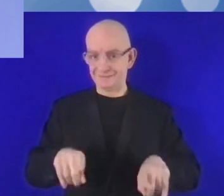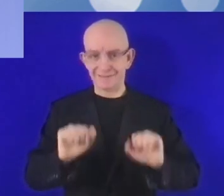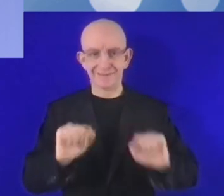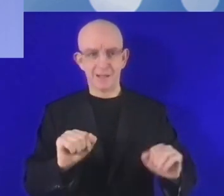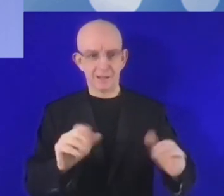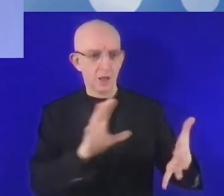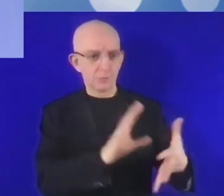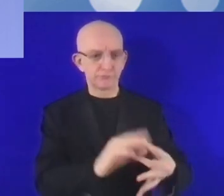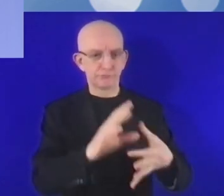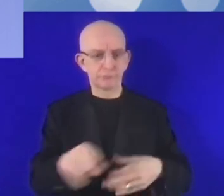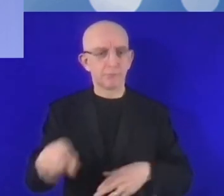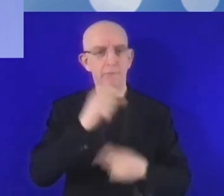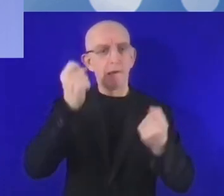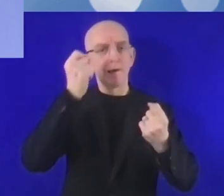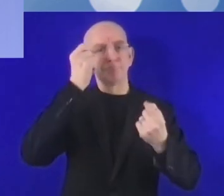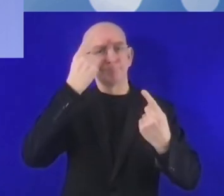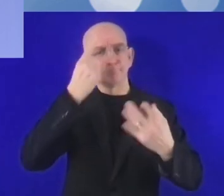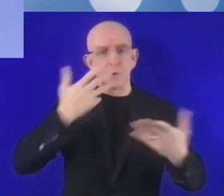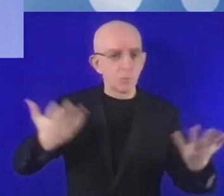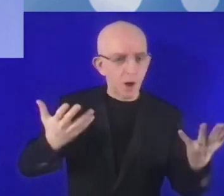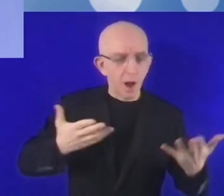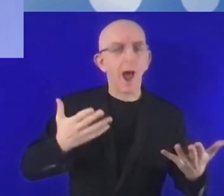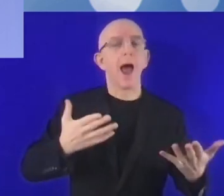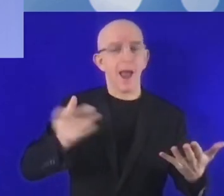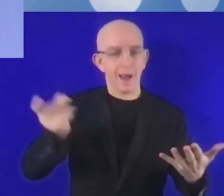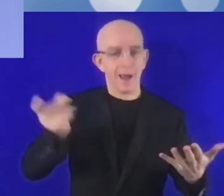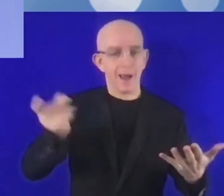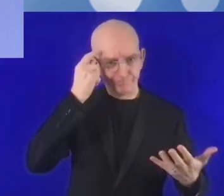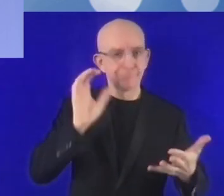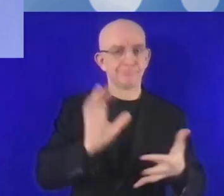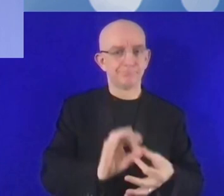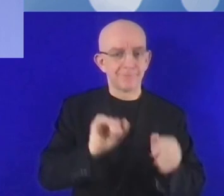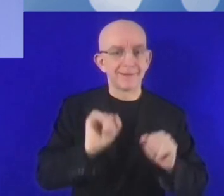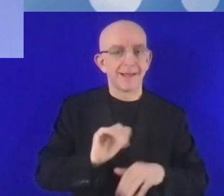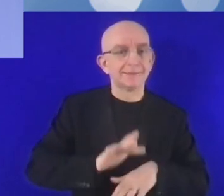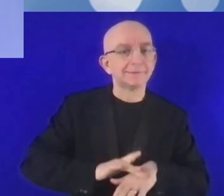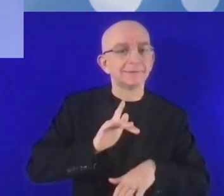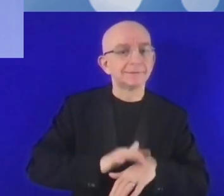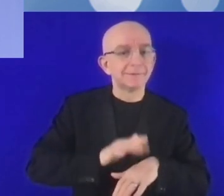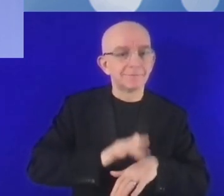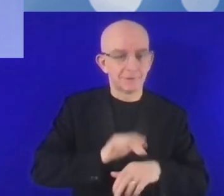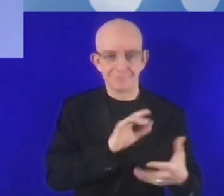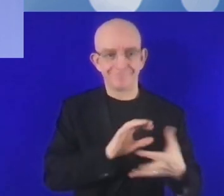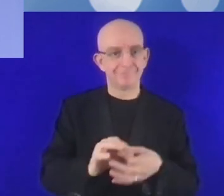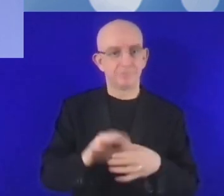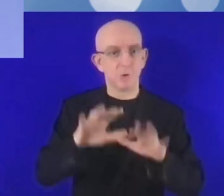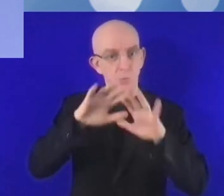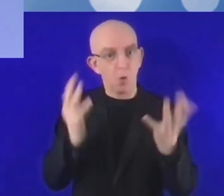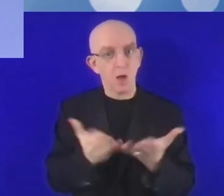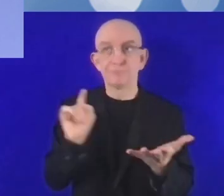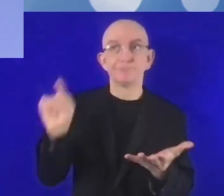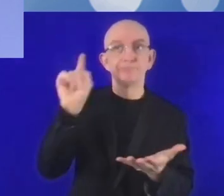年轻人尤其在音乐教育方面能够在自己当中培养更多的敏